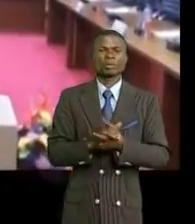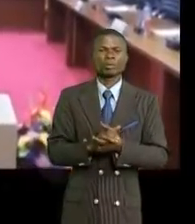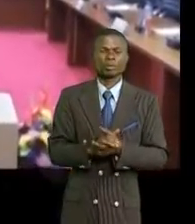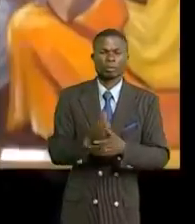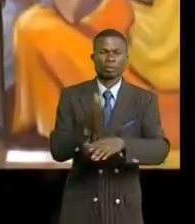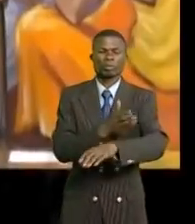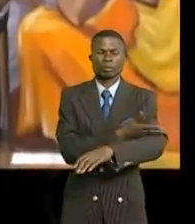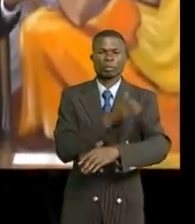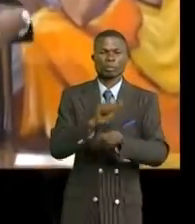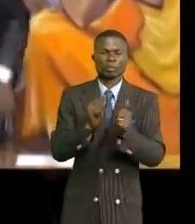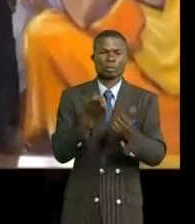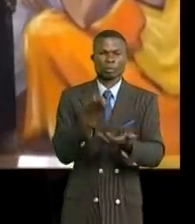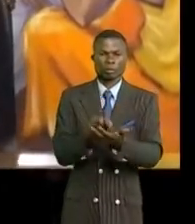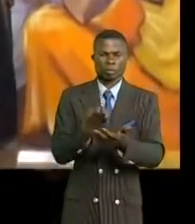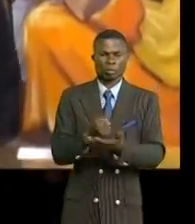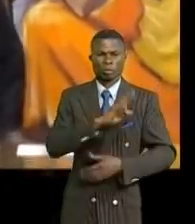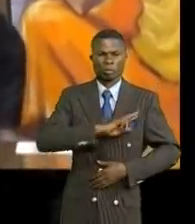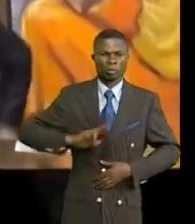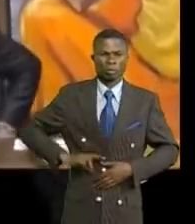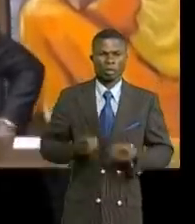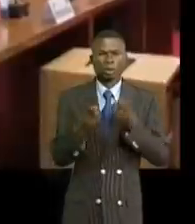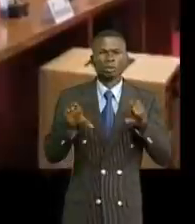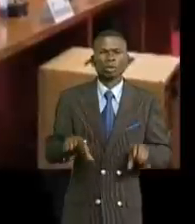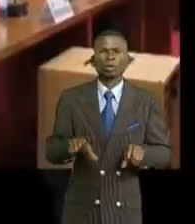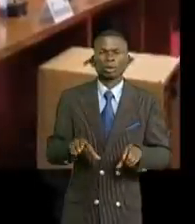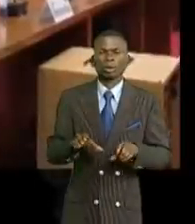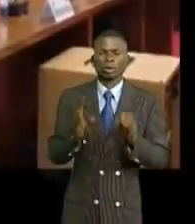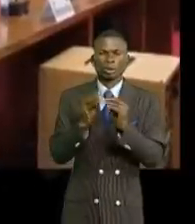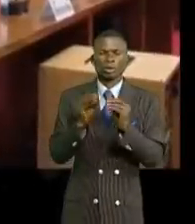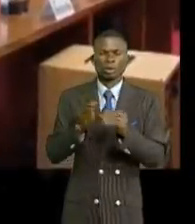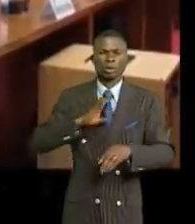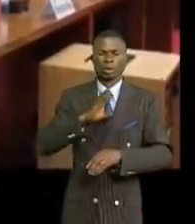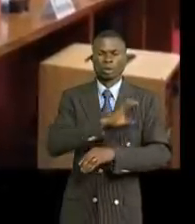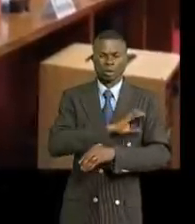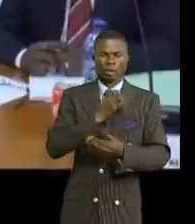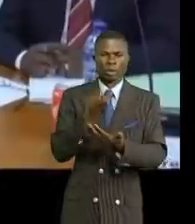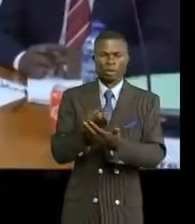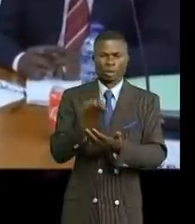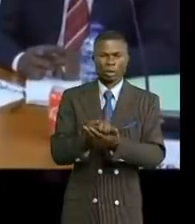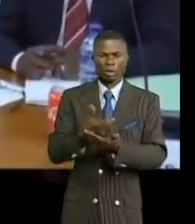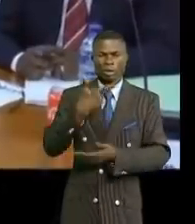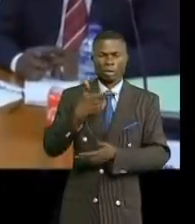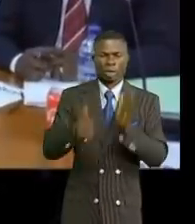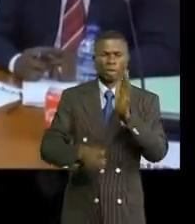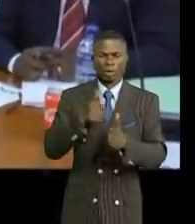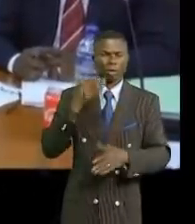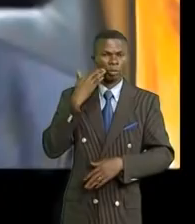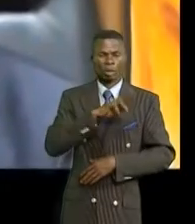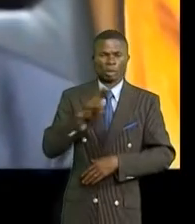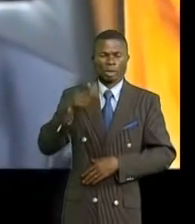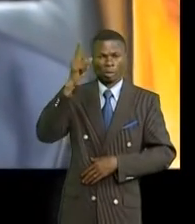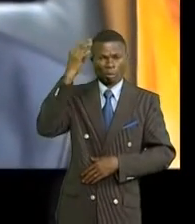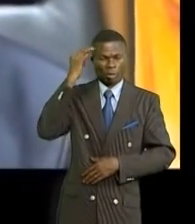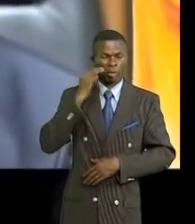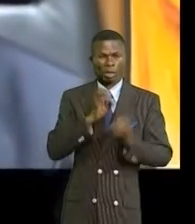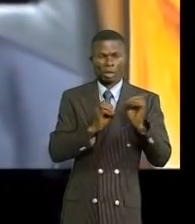de la situation économique la république démocratique du congo la réunion du comité de conjoncture de ce mardi 11 mai présidé par le premier ministre et jean